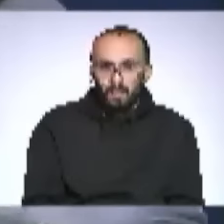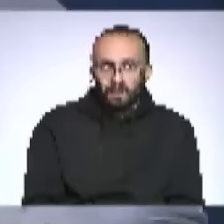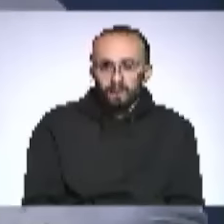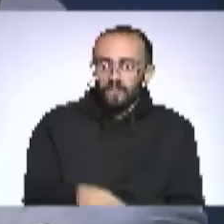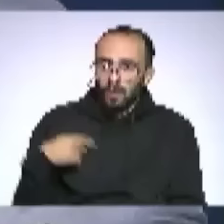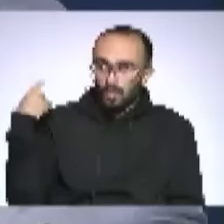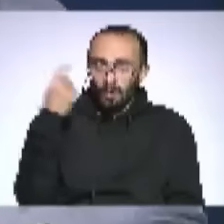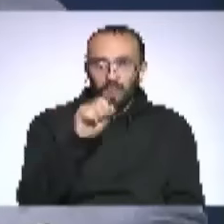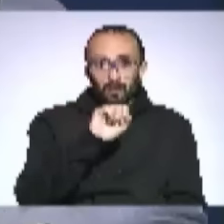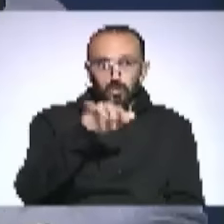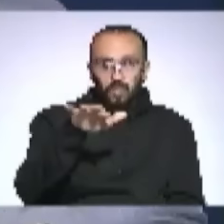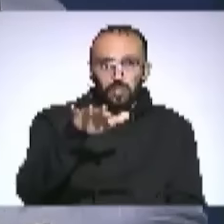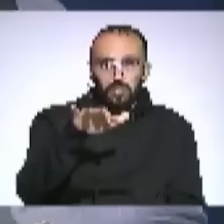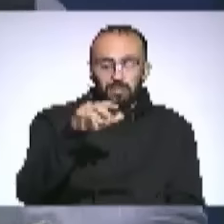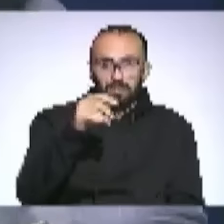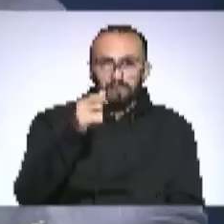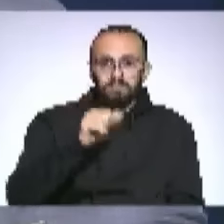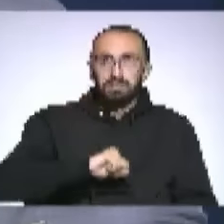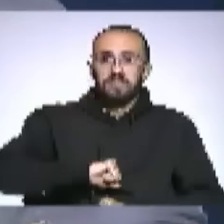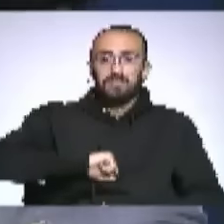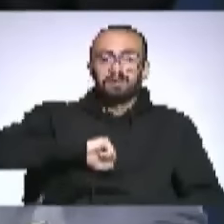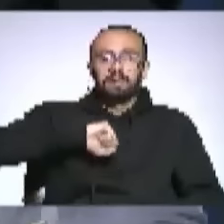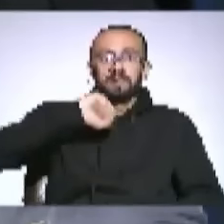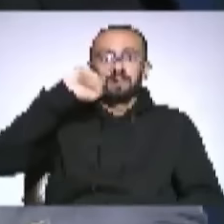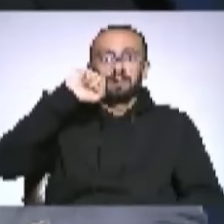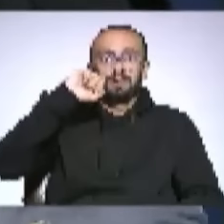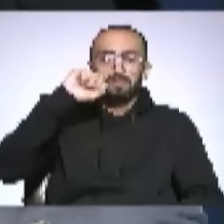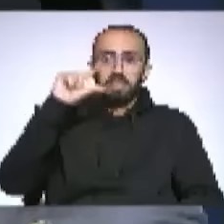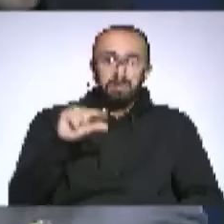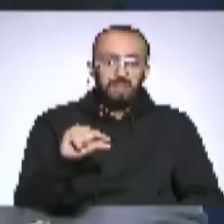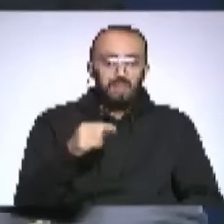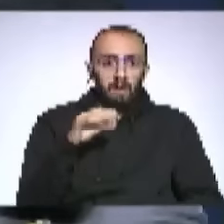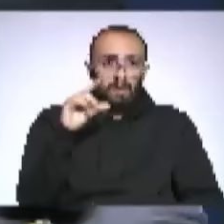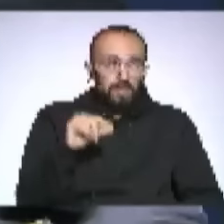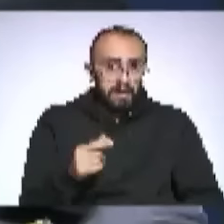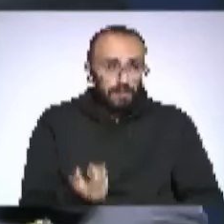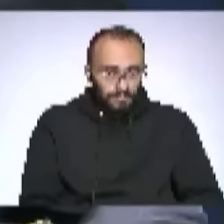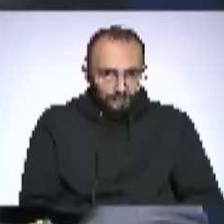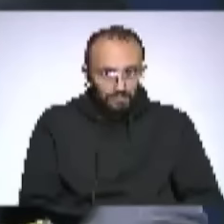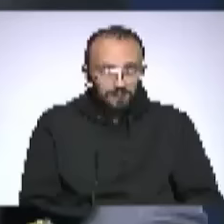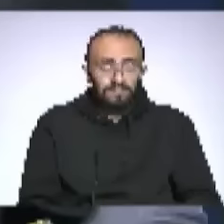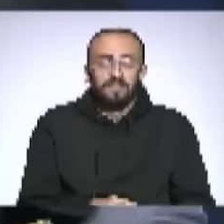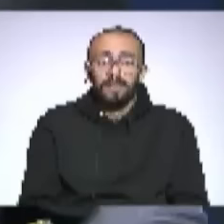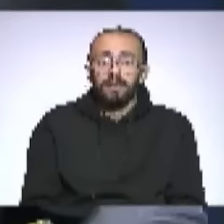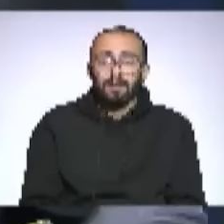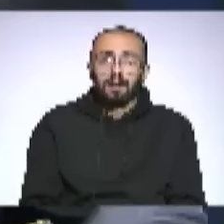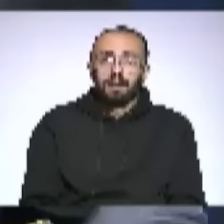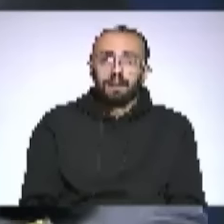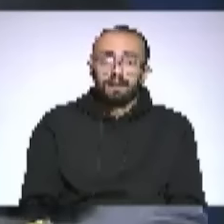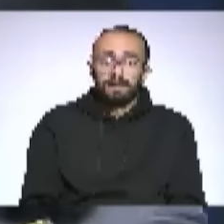في الخمس شهور دول حصل طفره ده حقيق في سعر الذهب انا اتمنى يا ادي